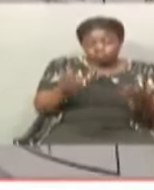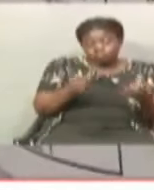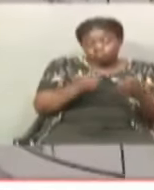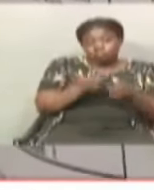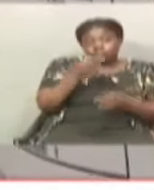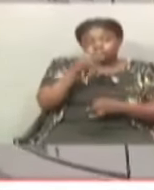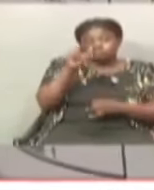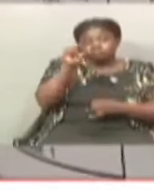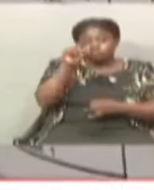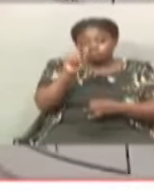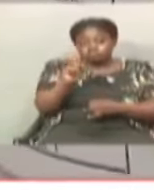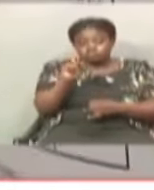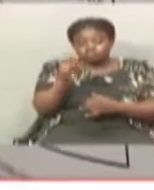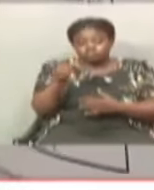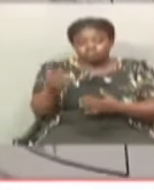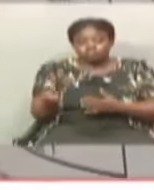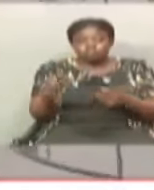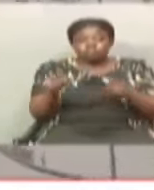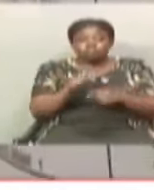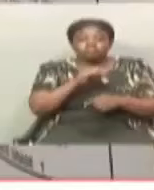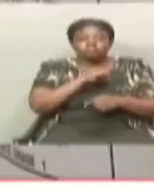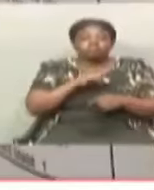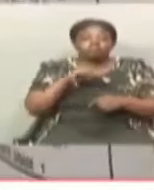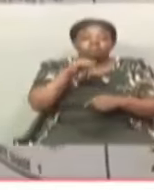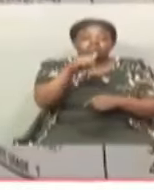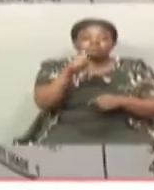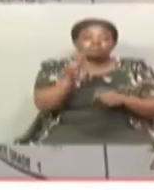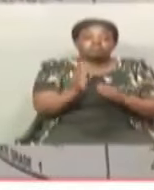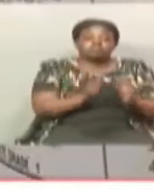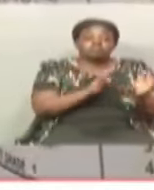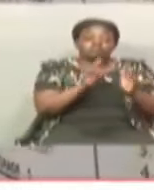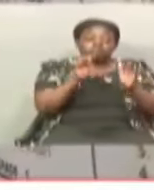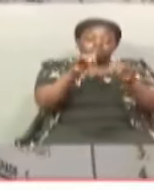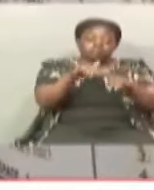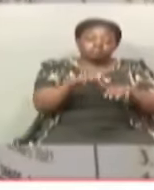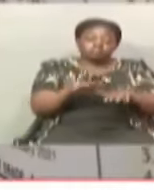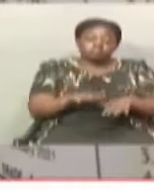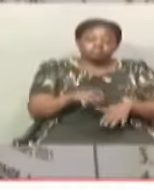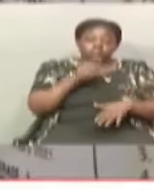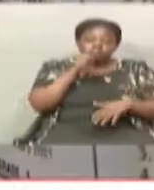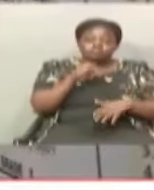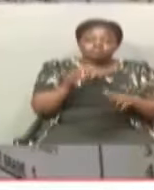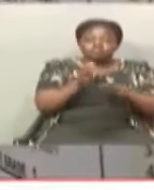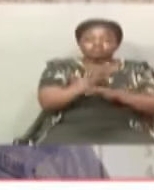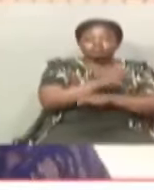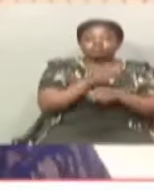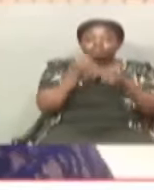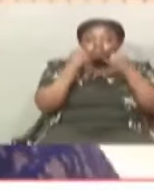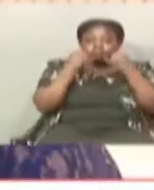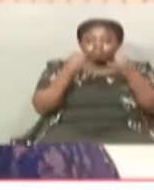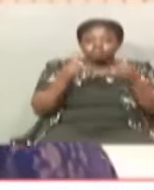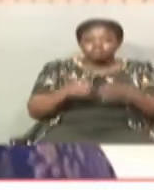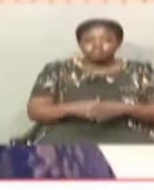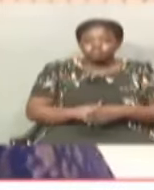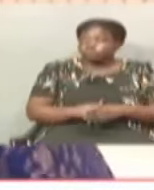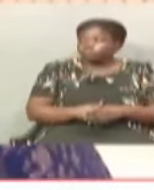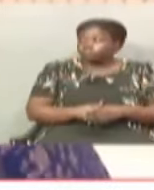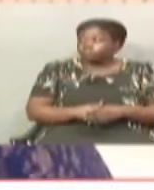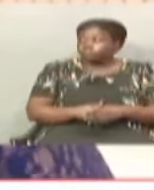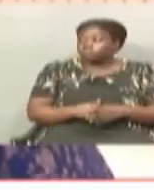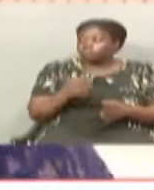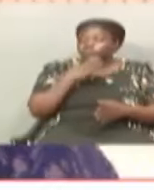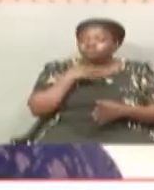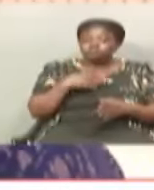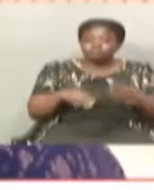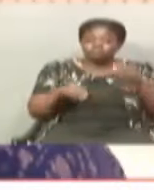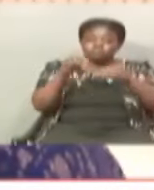ne Giovanita Sedya nabo babadde bawakanya ekyabannaabwe okuteeka olumbe lwa kitaawe nga tebategeezeddwako. Baagala tulonde